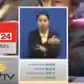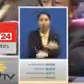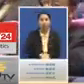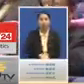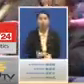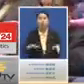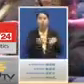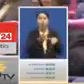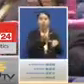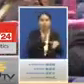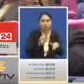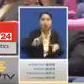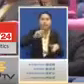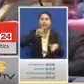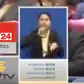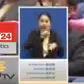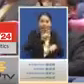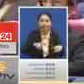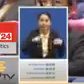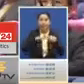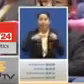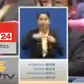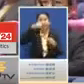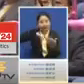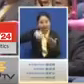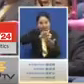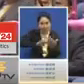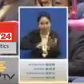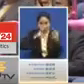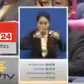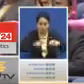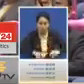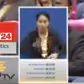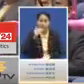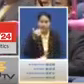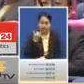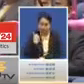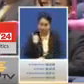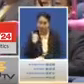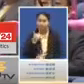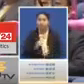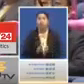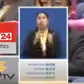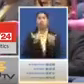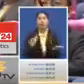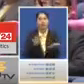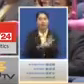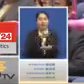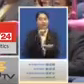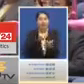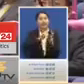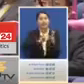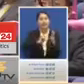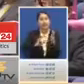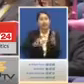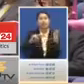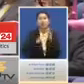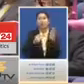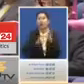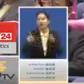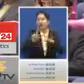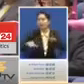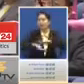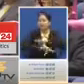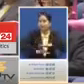ราะห์ปัญหาของประเทศหรือเปล่าแต่พวกผมวิเคราะห์วันนี้เป็นการดูใบสั่งจ่ายยาแต่เดือนหน้